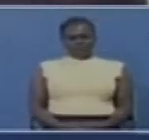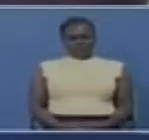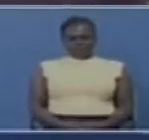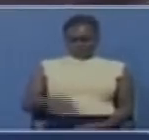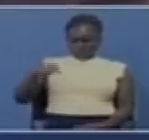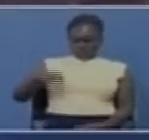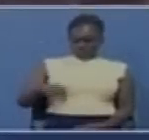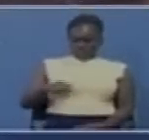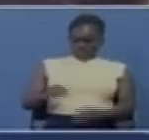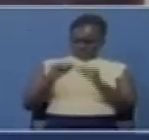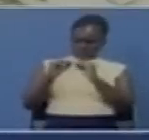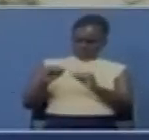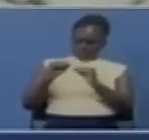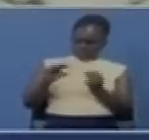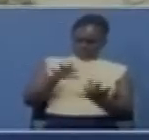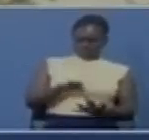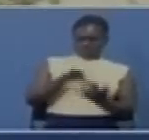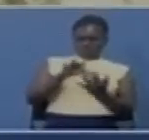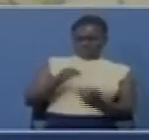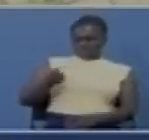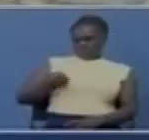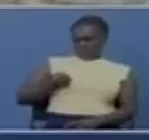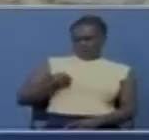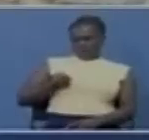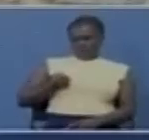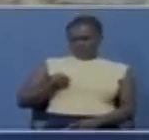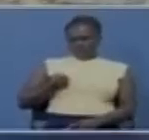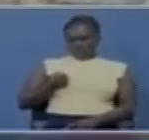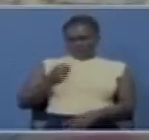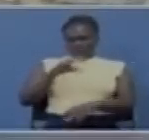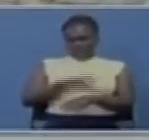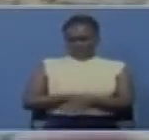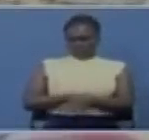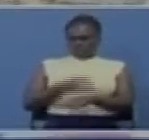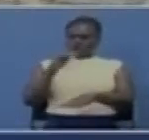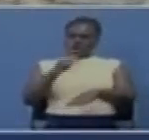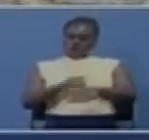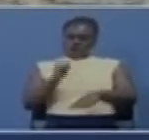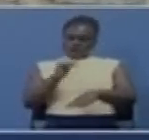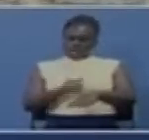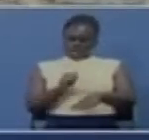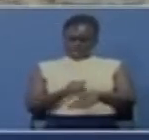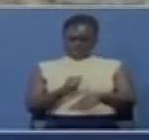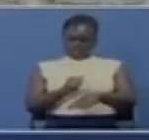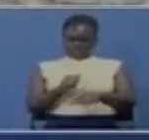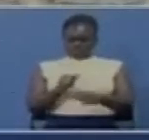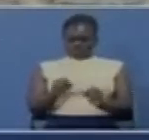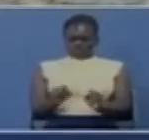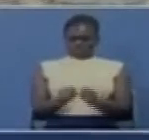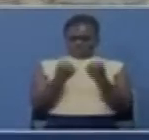Leo hii anawapa mafunzo maalum wasichana hawa. Nikapata wito ya kuokoa watoto